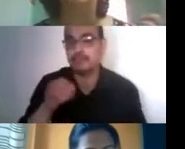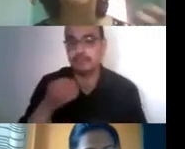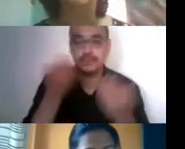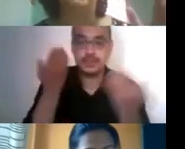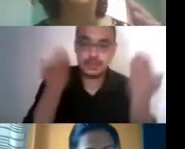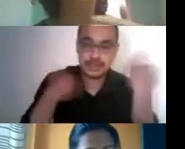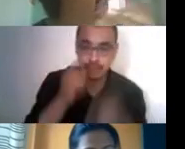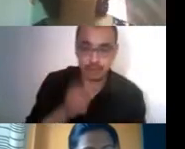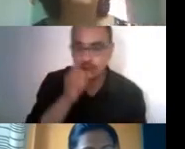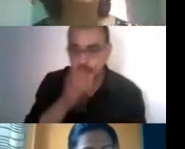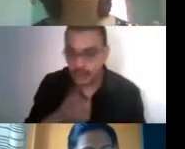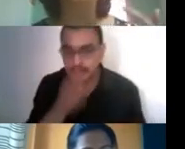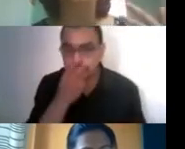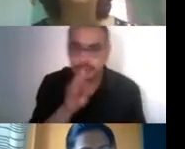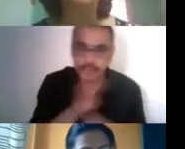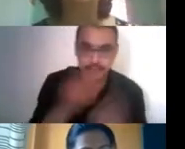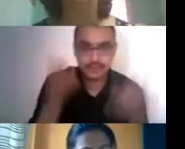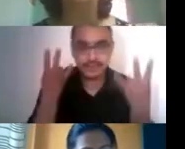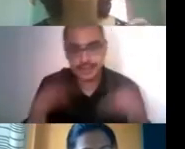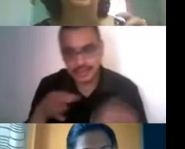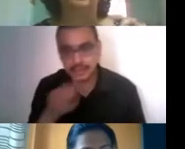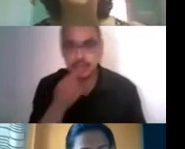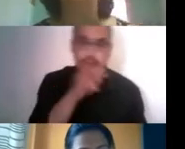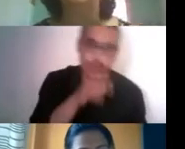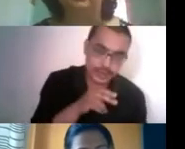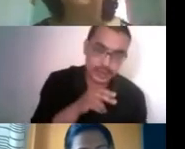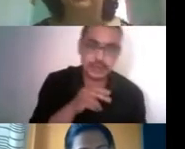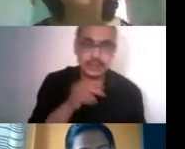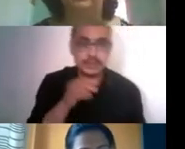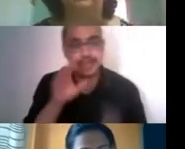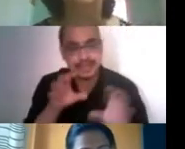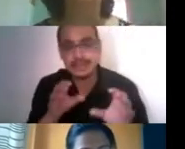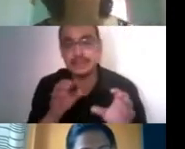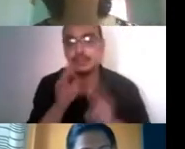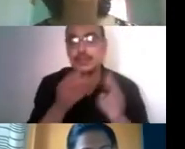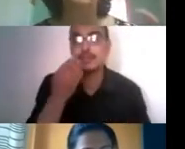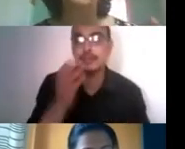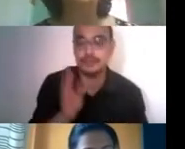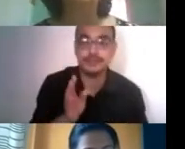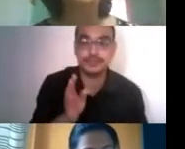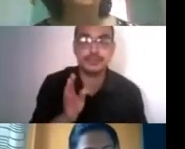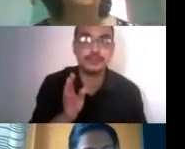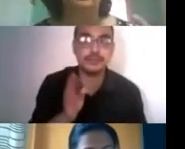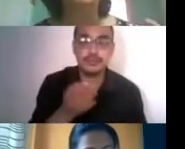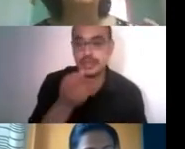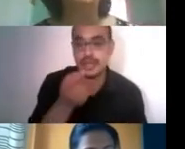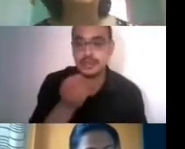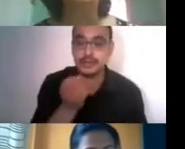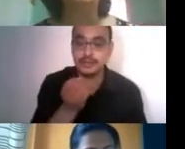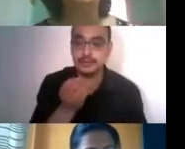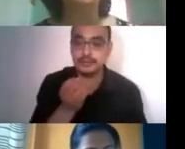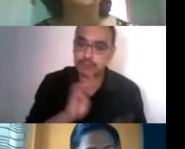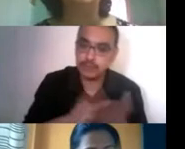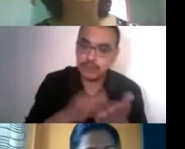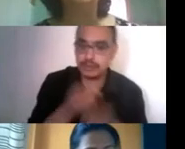होइन भनेर हेर्दाखेरि यो शारीरिक हो, मौखिक हो, मौखिक भन्दाखेरि गाली गलौजका कुराहरू आए होइन। अनि आर्थिक भन्नाले, आर्थिकमा चाहिँ कस्तो